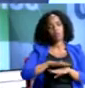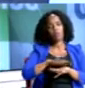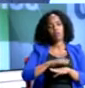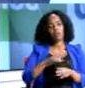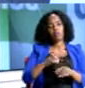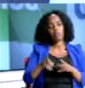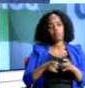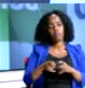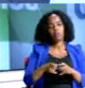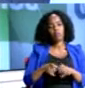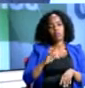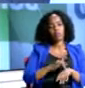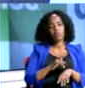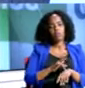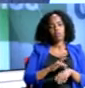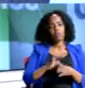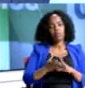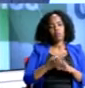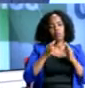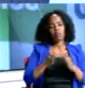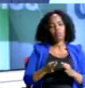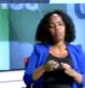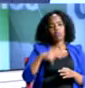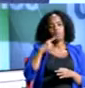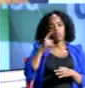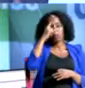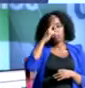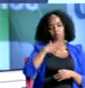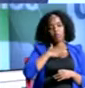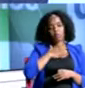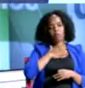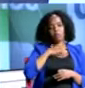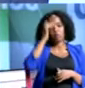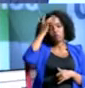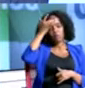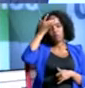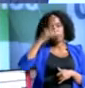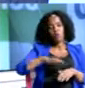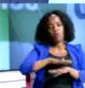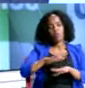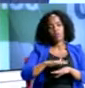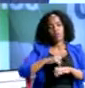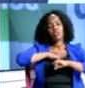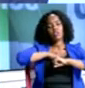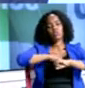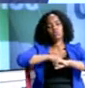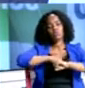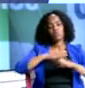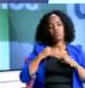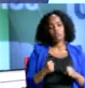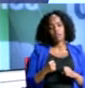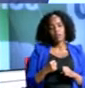jochuda iga qatin nigel qaba hunder murtis sarjennetu amanna tibenkun ofira ittisun ni